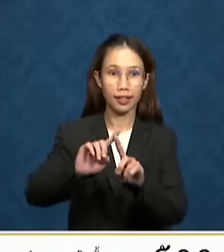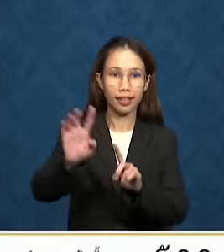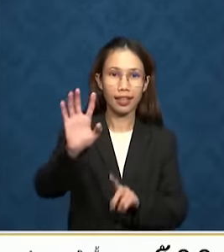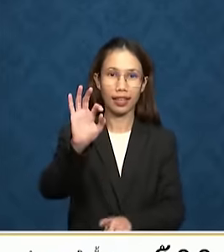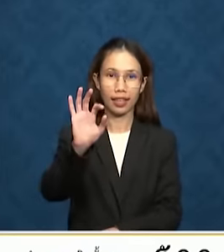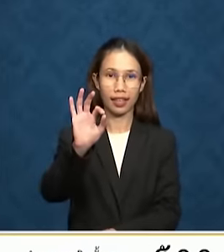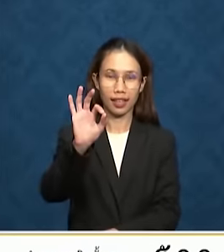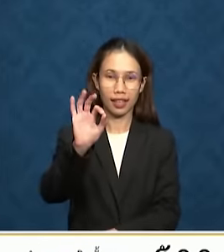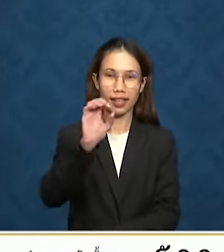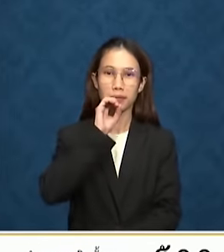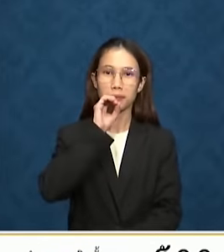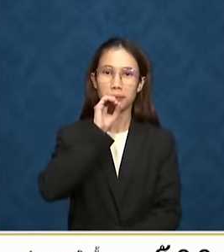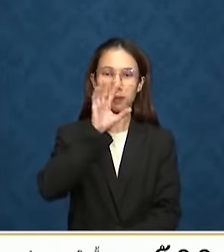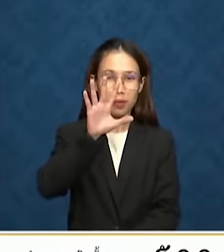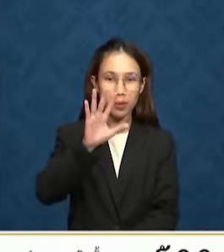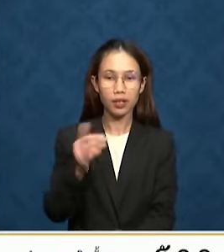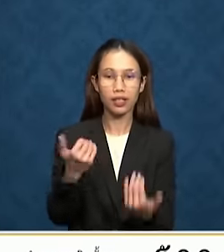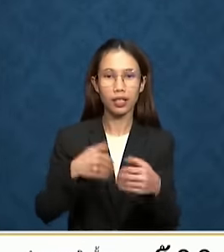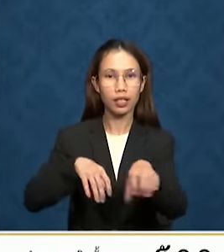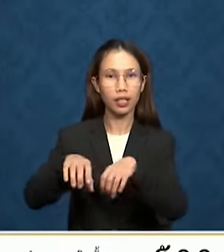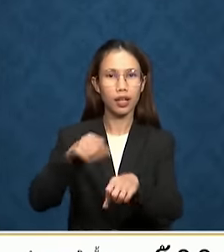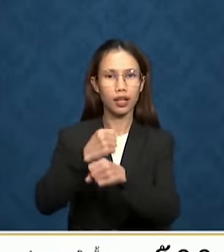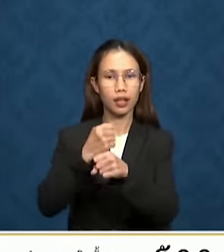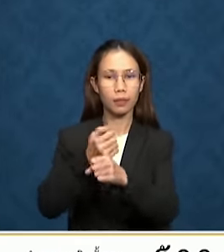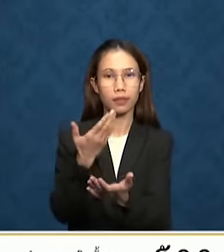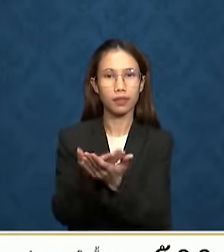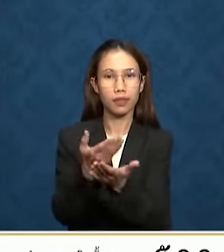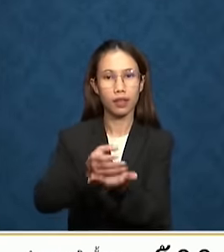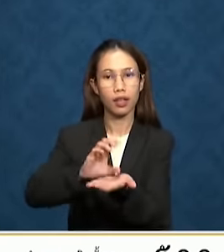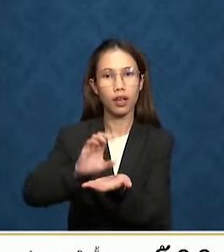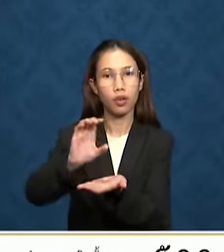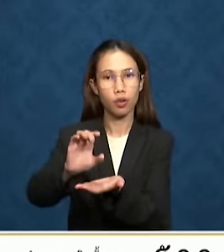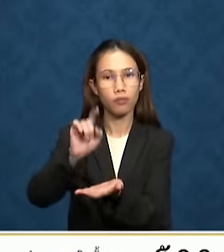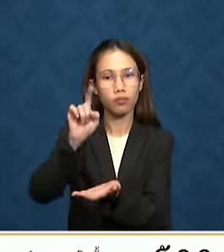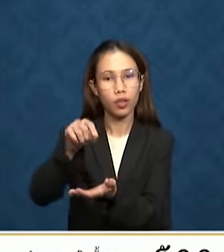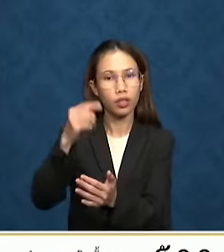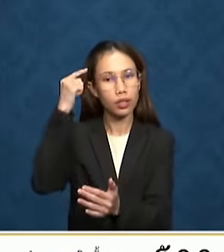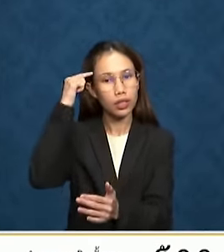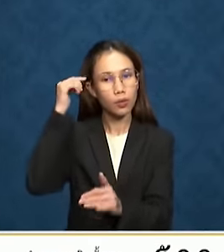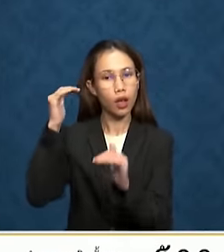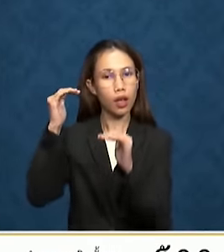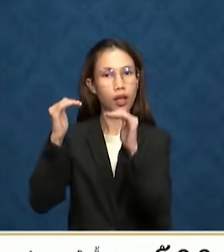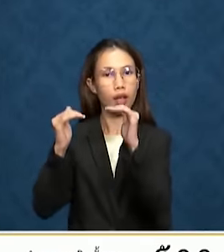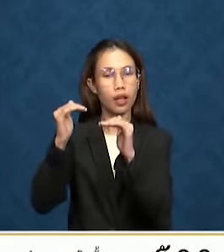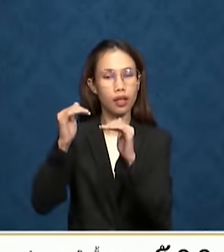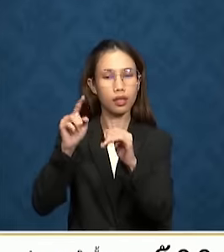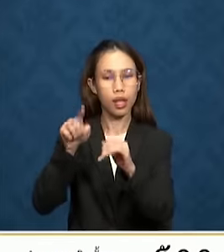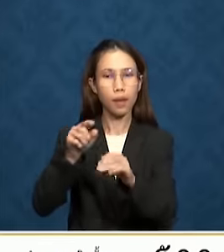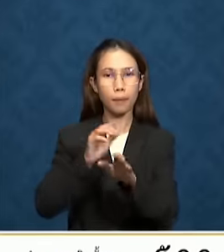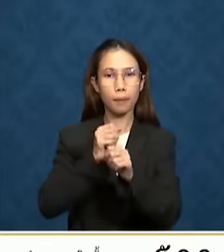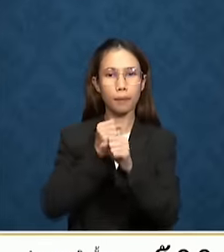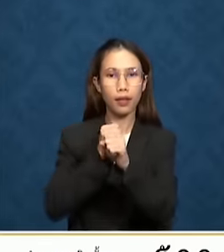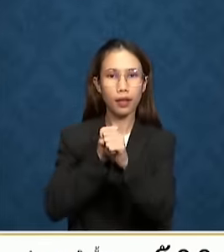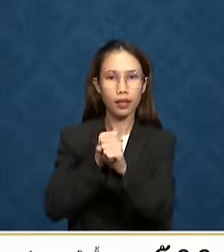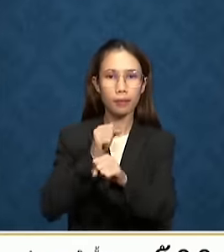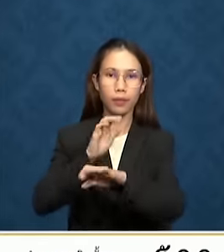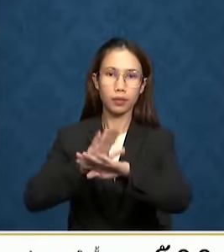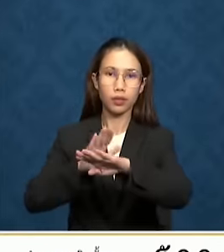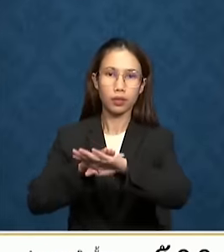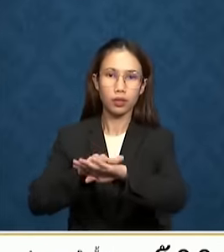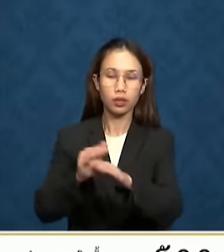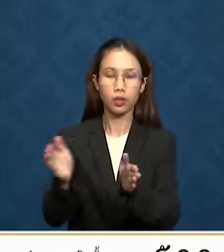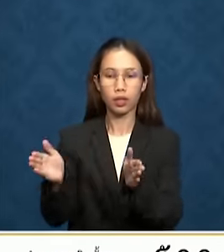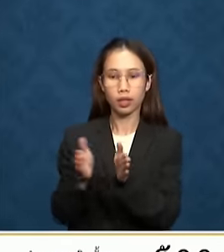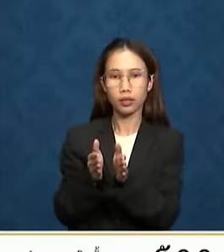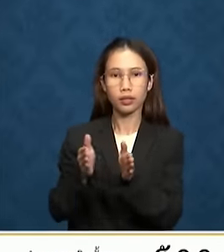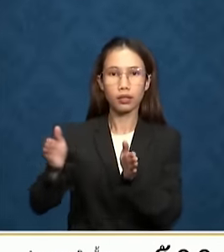ก็ได้พูดเอาไว้ว่าการจะทำงบประมาณนั้นมันก็ต้อง Balanceระหว่างสิ่งที่พยายามจะกระตุ้นในระยะสั้นแล้วก็ความเสี่ยงระยะ